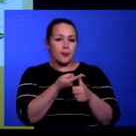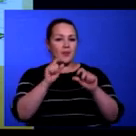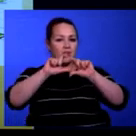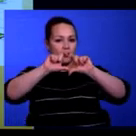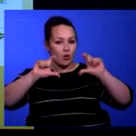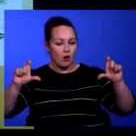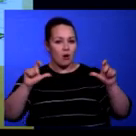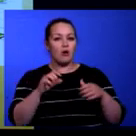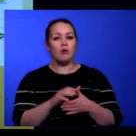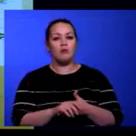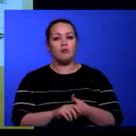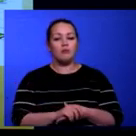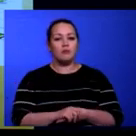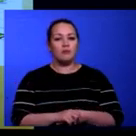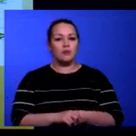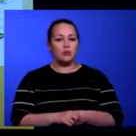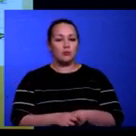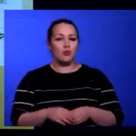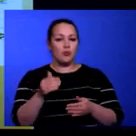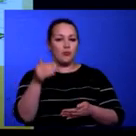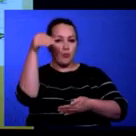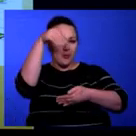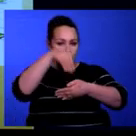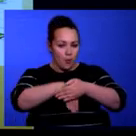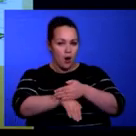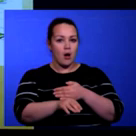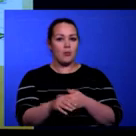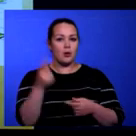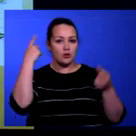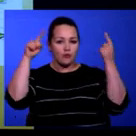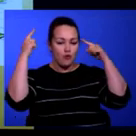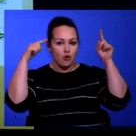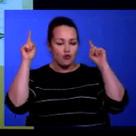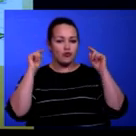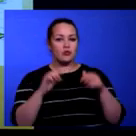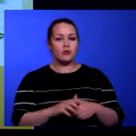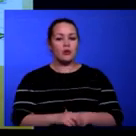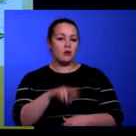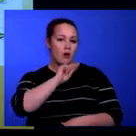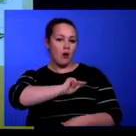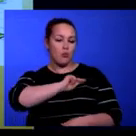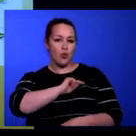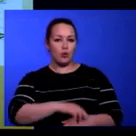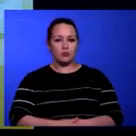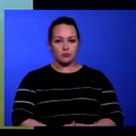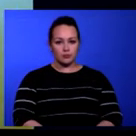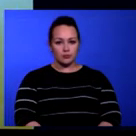поместите в свою творческую папку я уверена что у вас есть папки ваших творческих работ